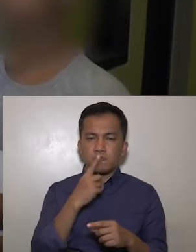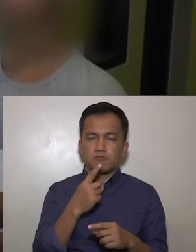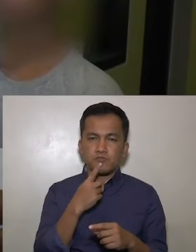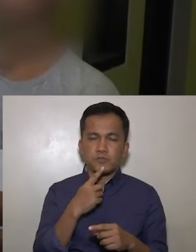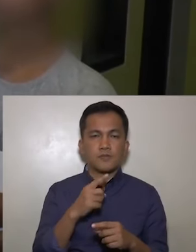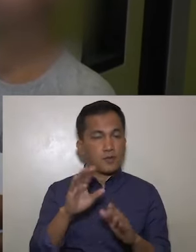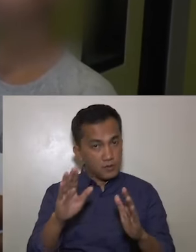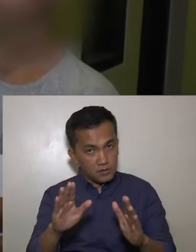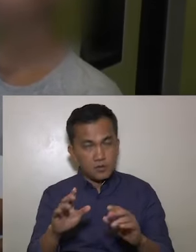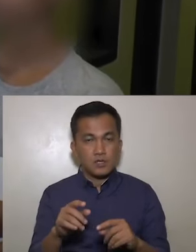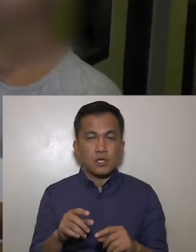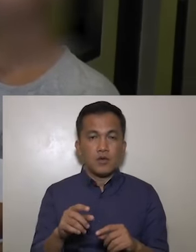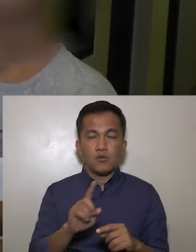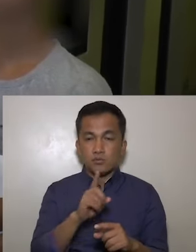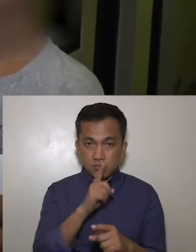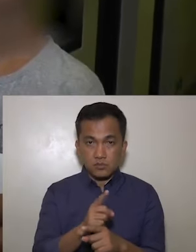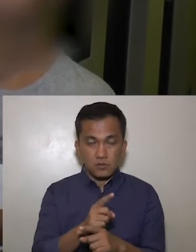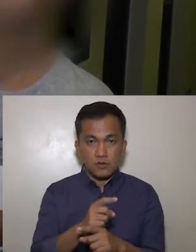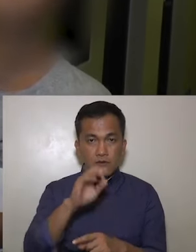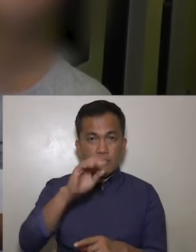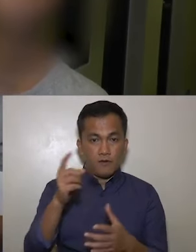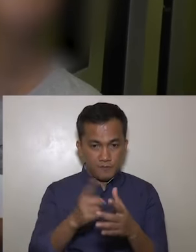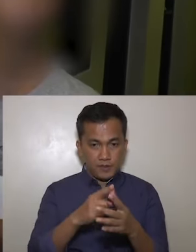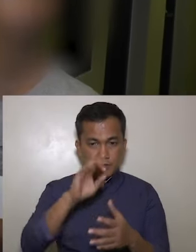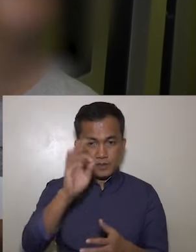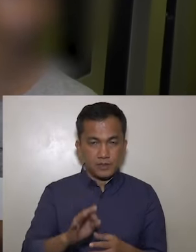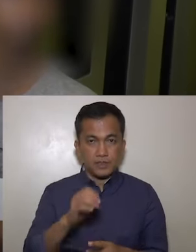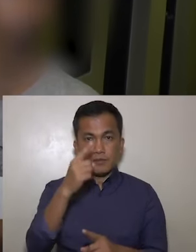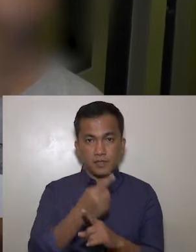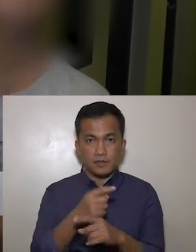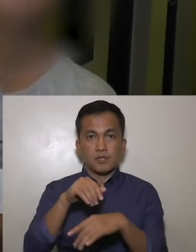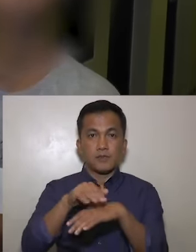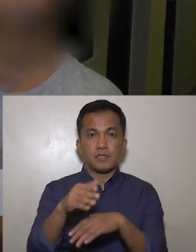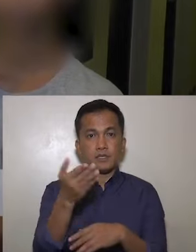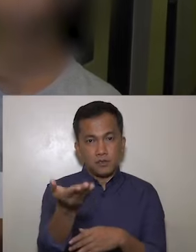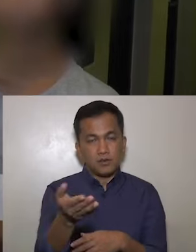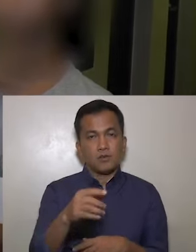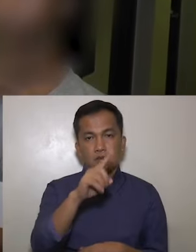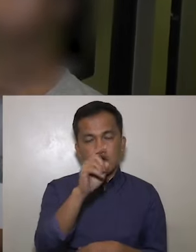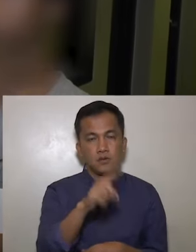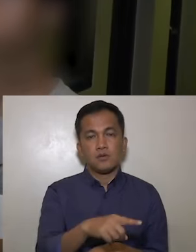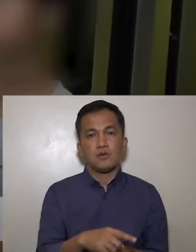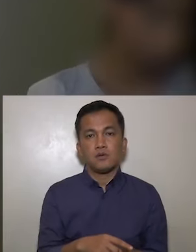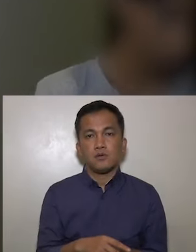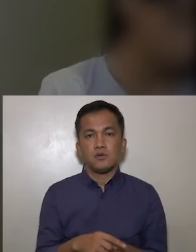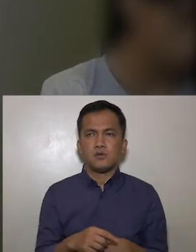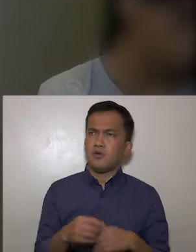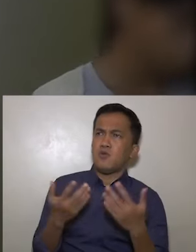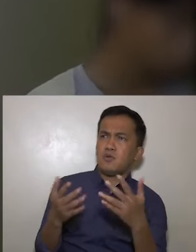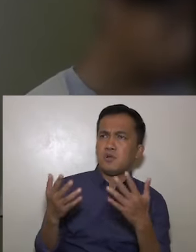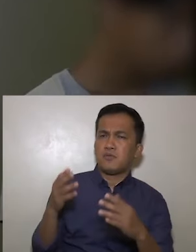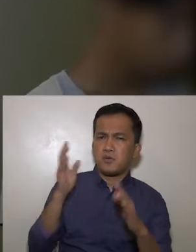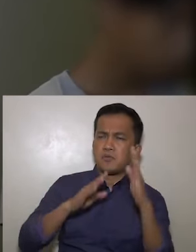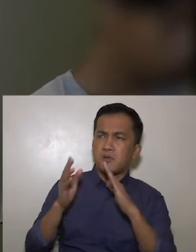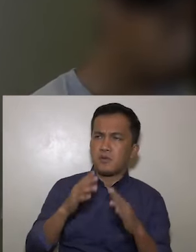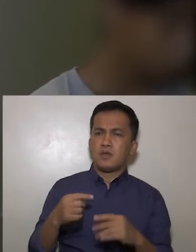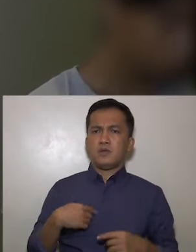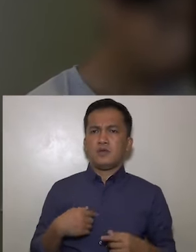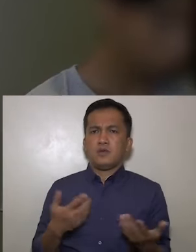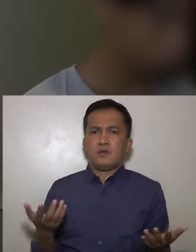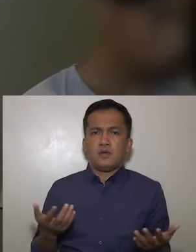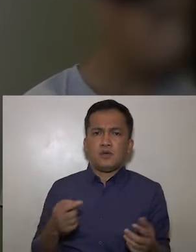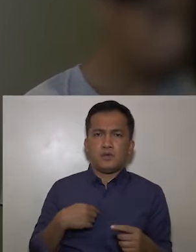yung assurance natin, sir, na tuwing unang Biyernes po ng buwan, magpapadala po kayo? Oo, walang problema dahil